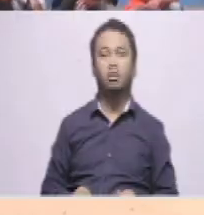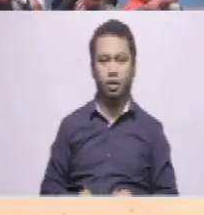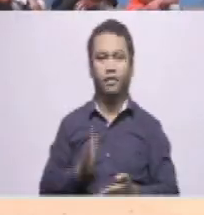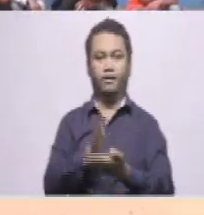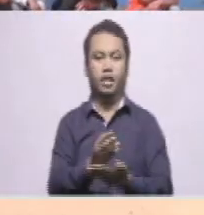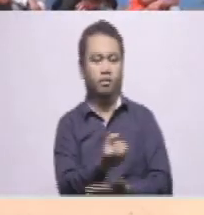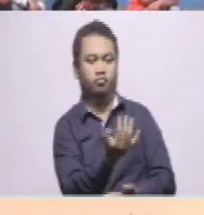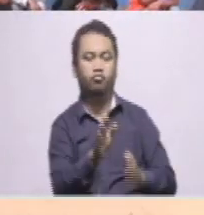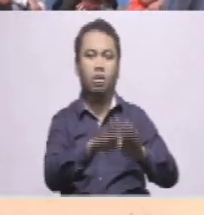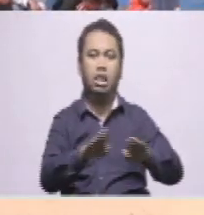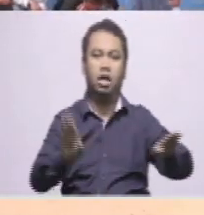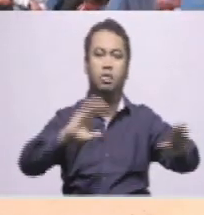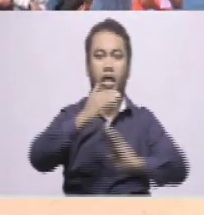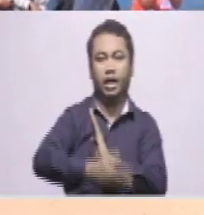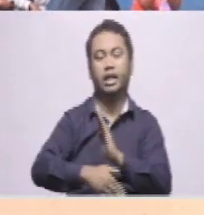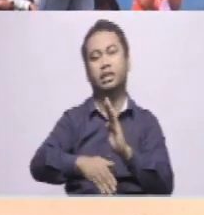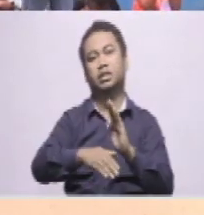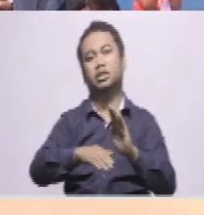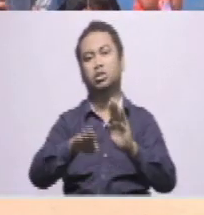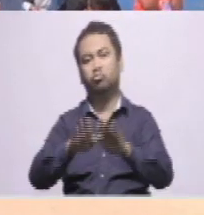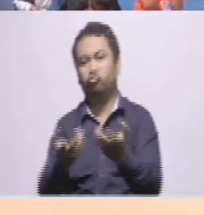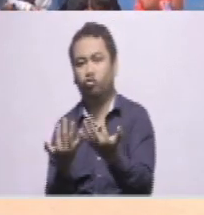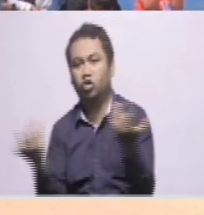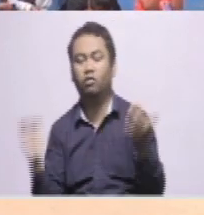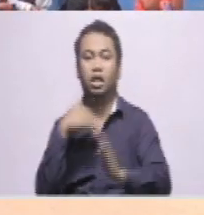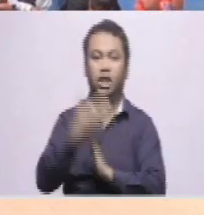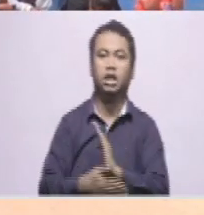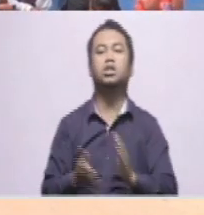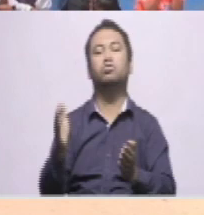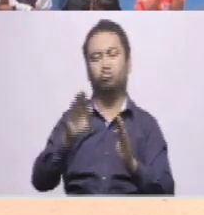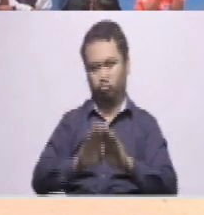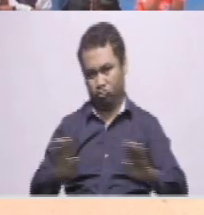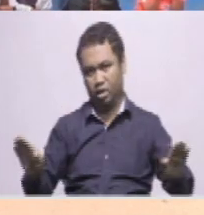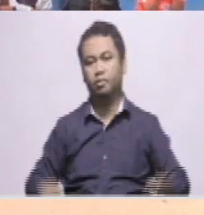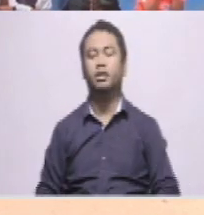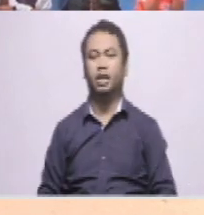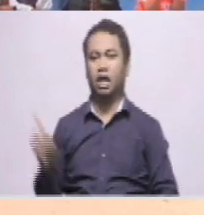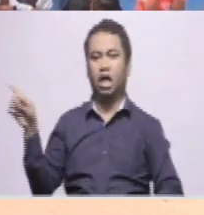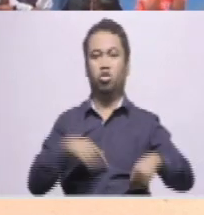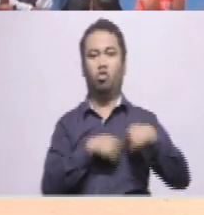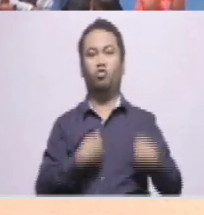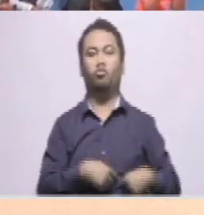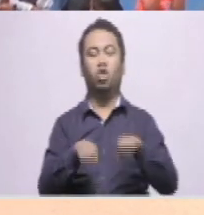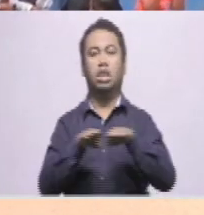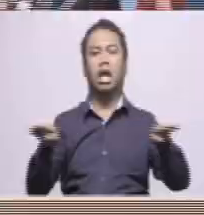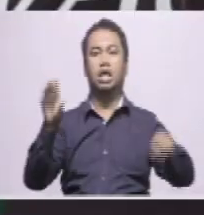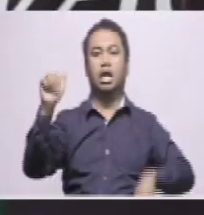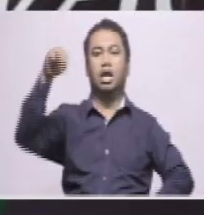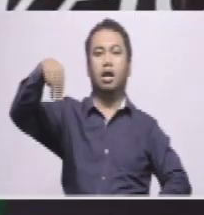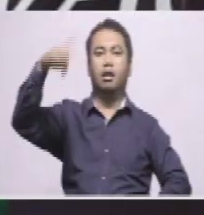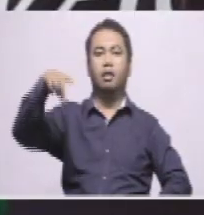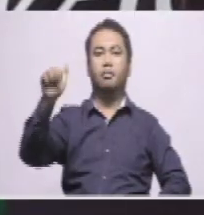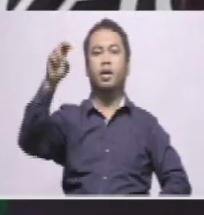petraka na ny fitaovana ihany koa dia efa vonina tanteraka amin'ny fiatrehana izay fanisambato izay ny ety amin'ny vokontany ampandrina tsinanana ity